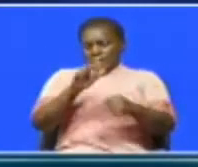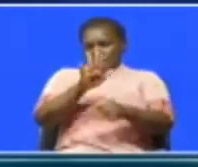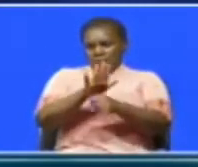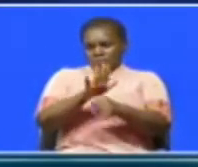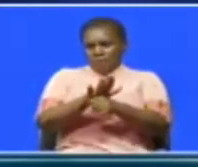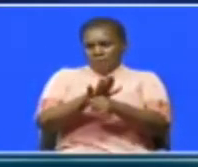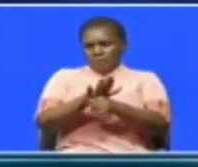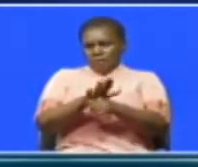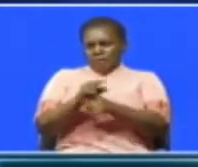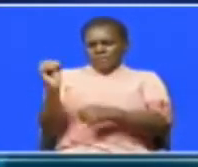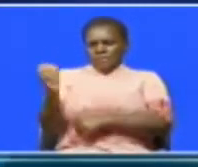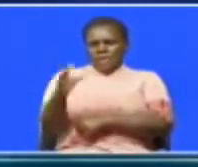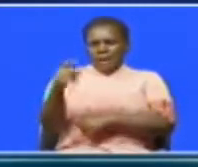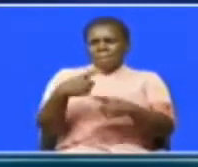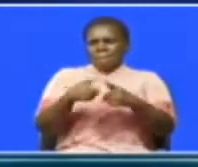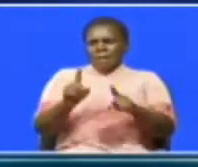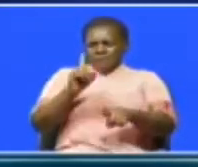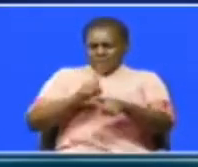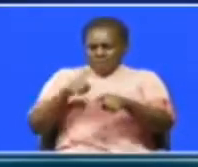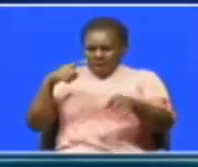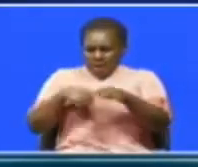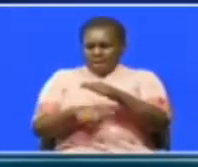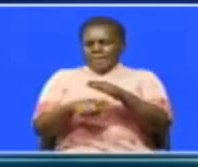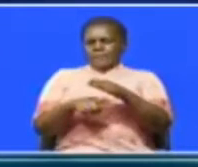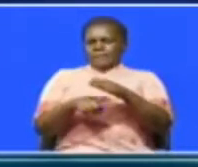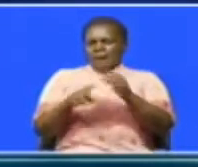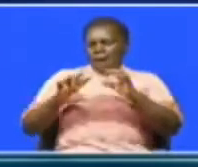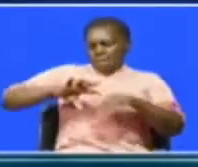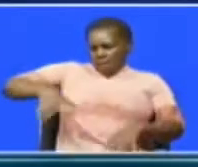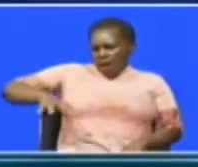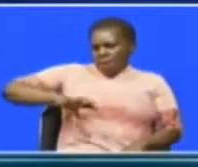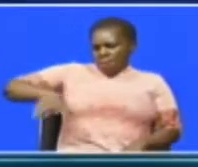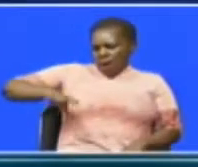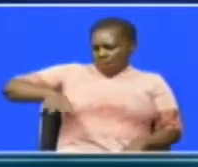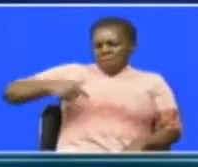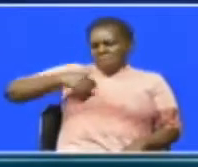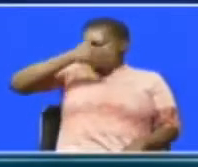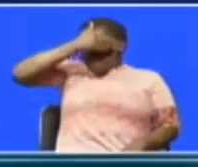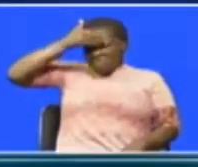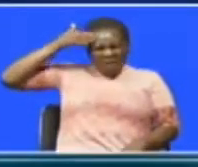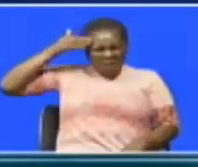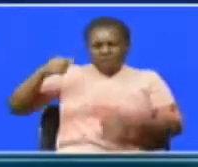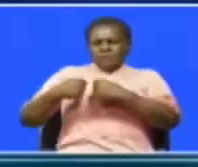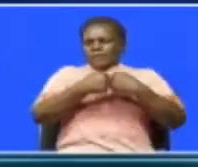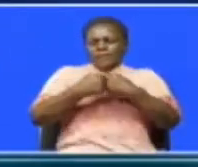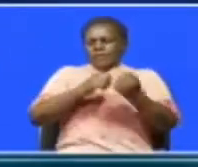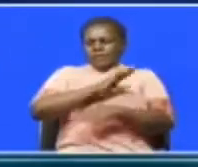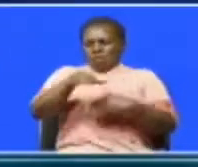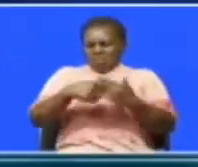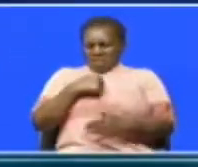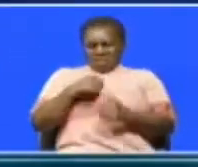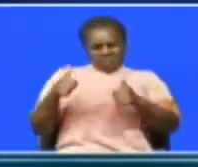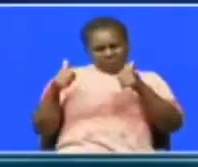kadhaa katika mitaa ya mabanda, lakini kila nilipoingia kwenye uwanja wa kikapu na kucheza, nilisahau changamoto zangu zote.